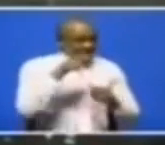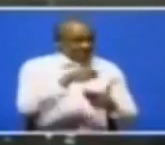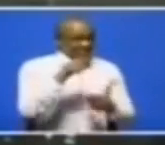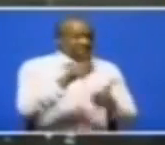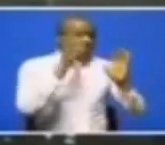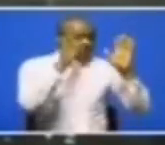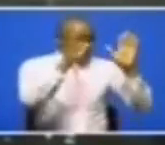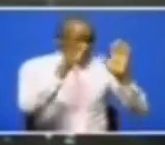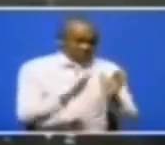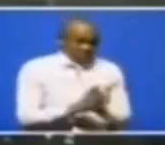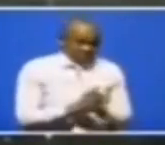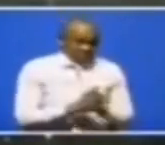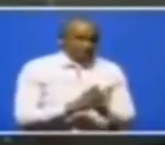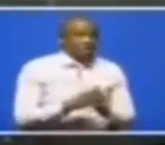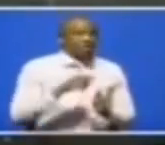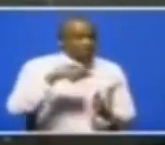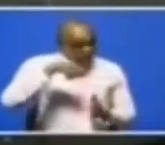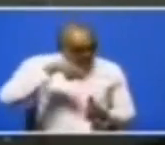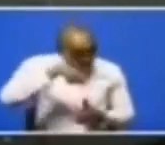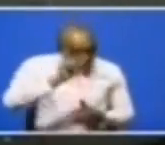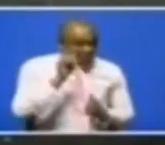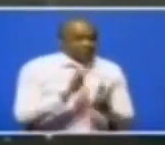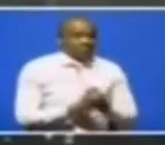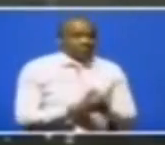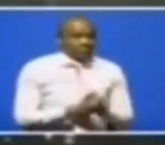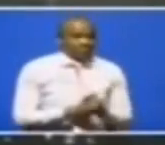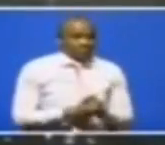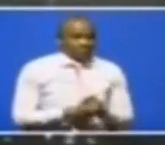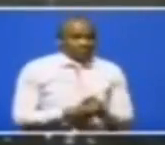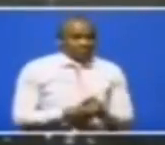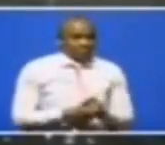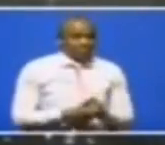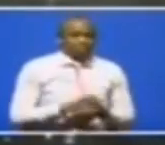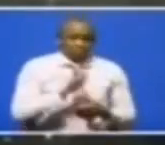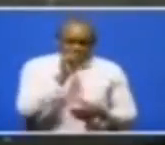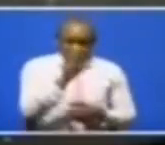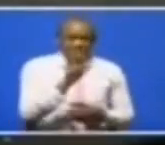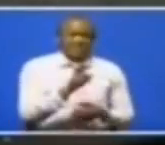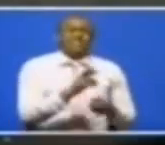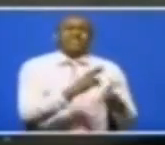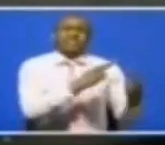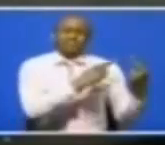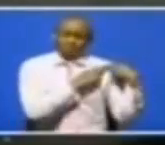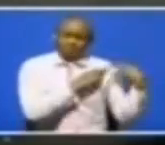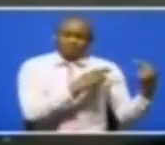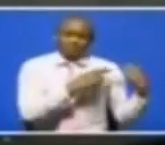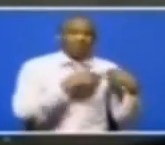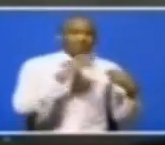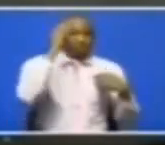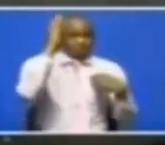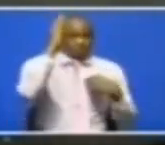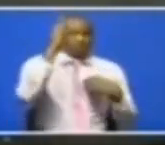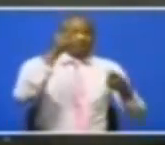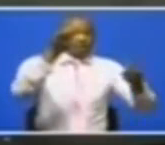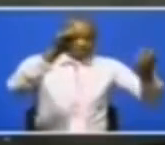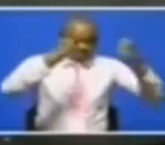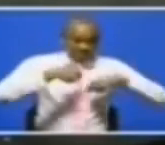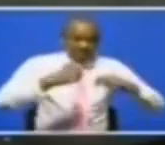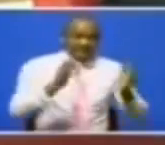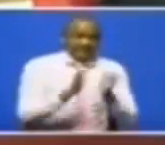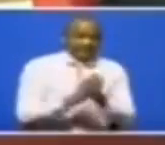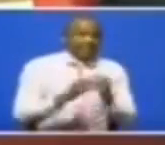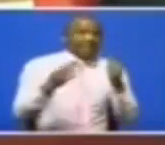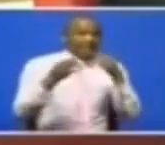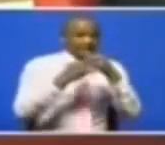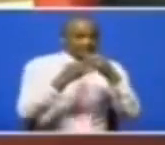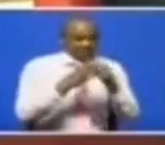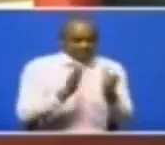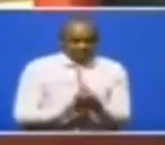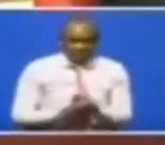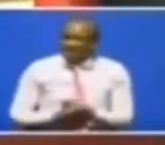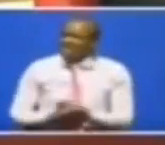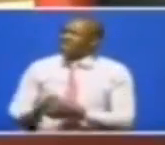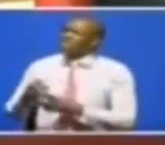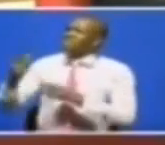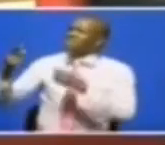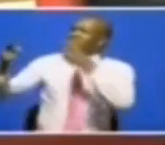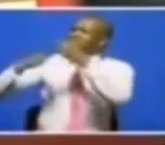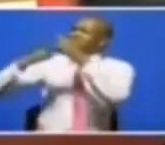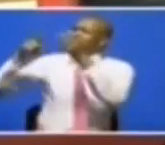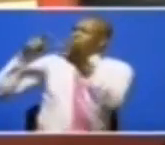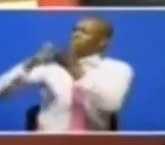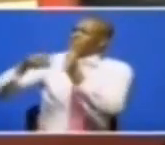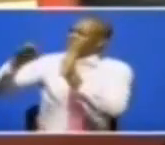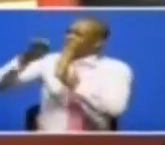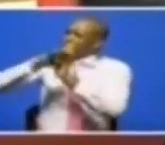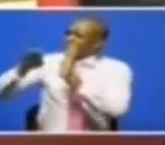muhimu watilie maanani jukumu ambalo Mungu ametutwika Agosti 8. Na hii 6-point plan